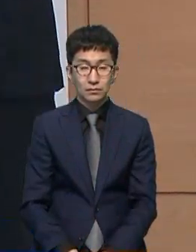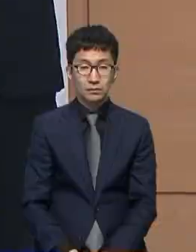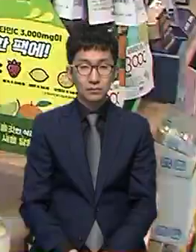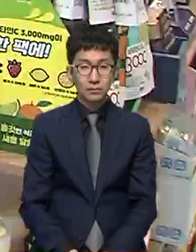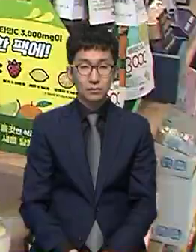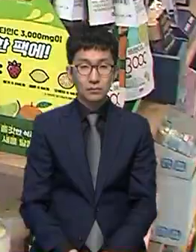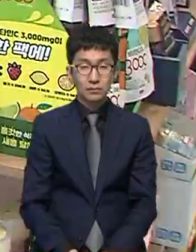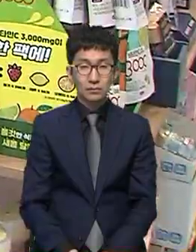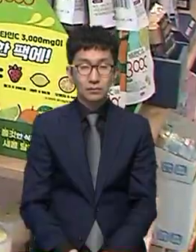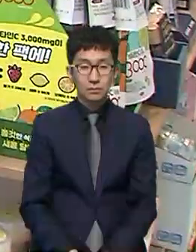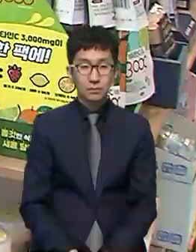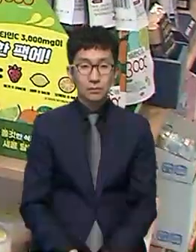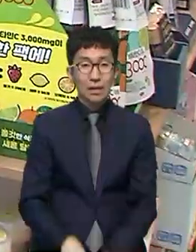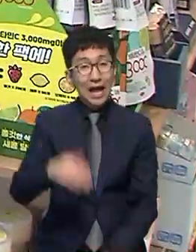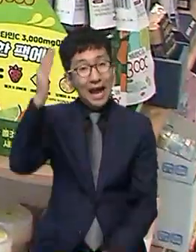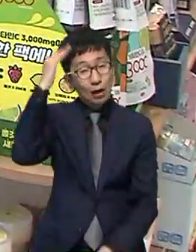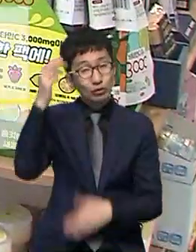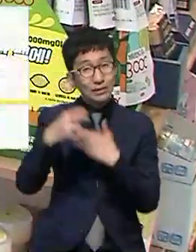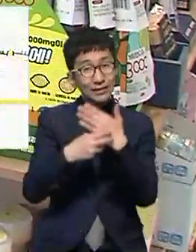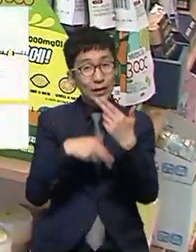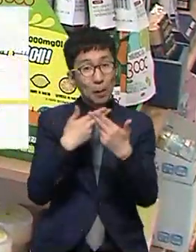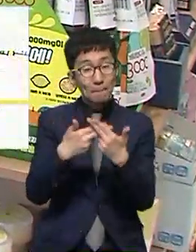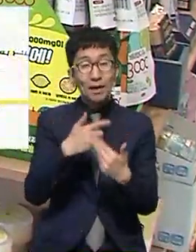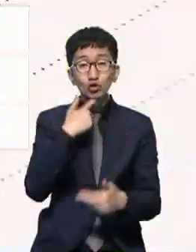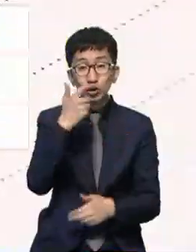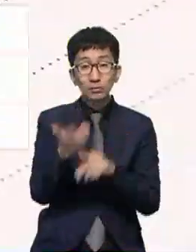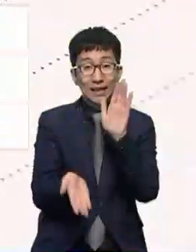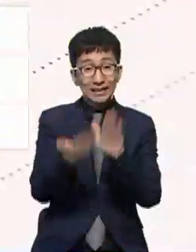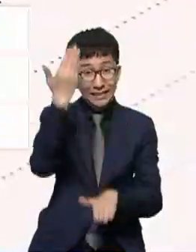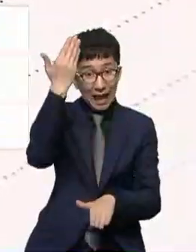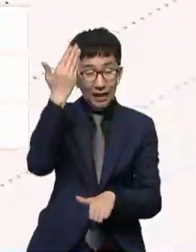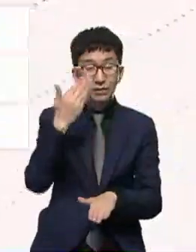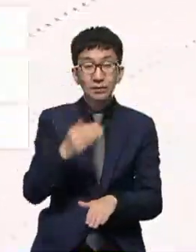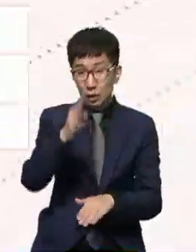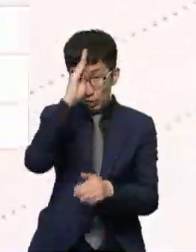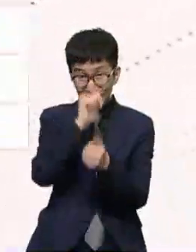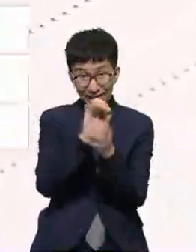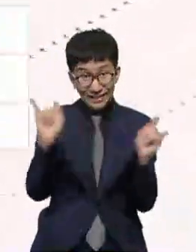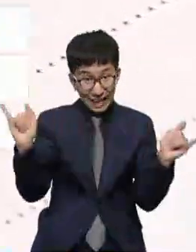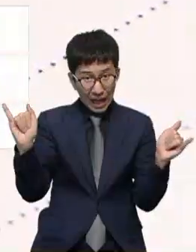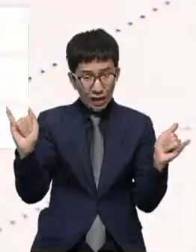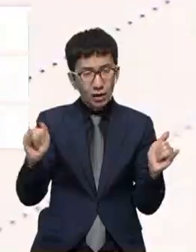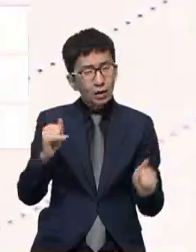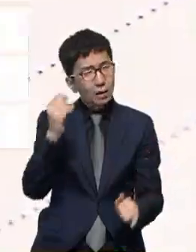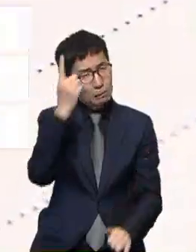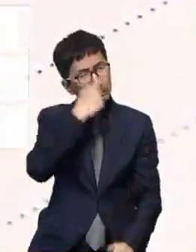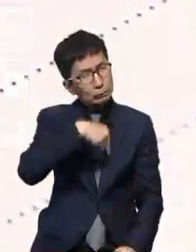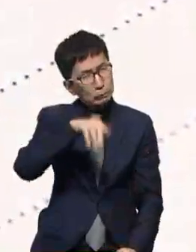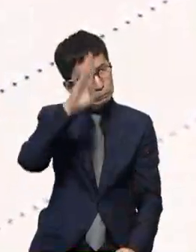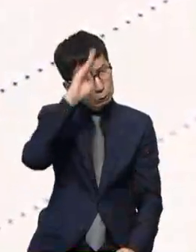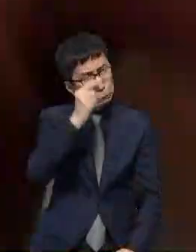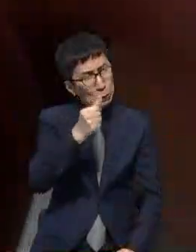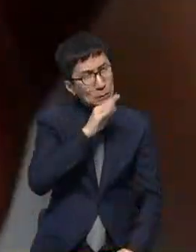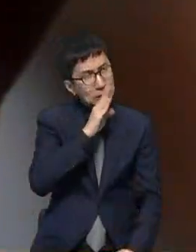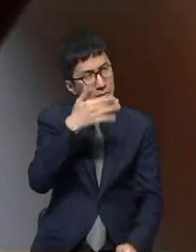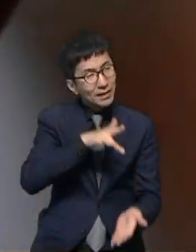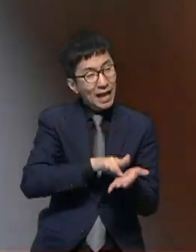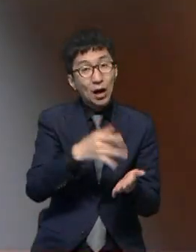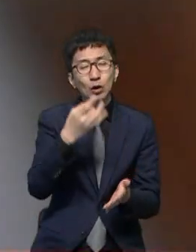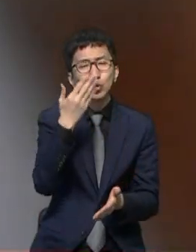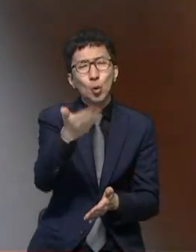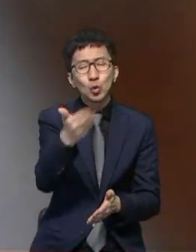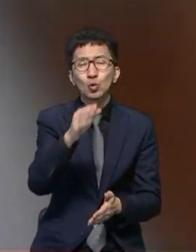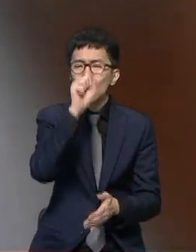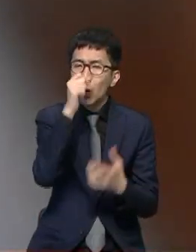거다랍니다. 대한의사협회는 60대 이상 확진자는 증상이 경미하더라도 먹는 치료제를 처방할 것을 공고했습니다.